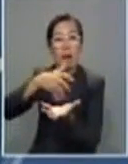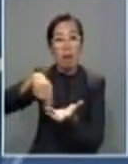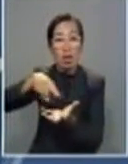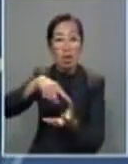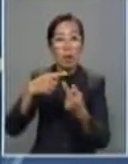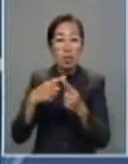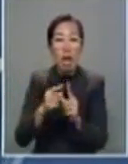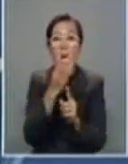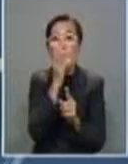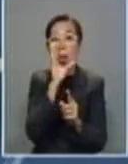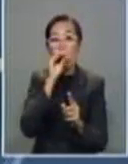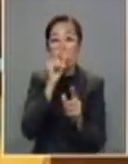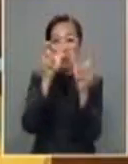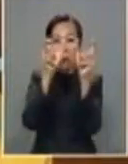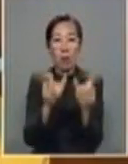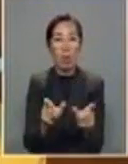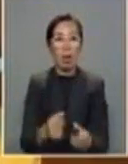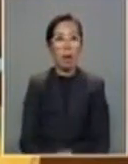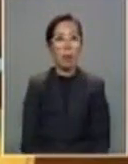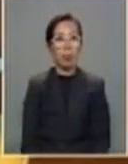านบอกเป็นกลอนครับ